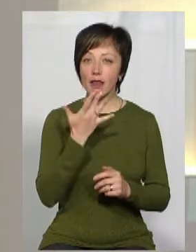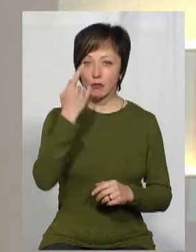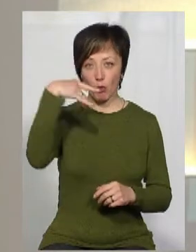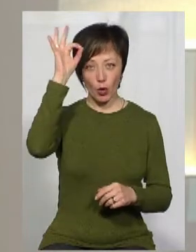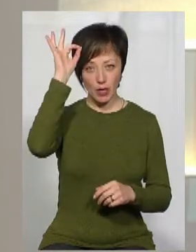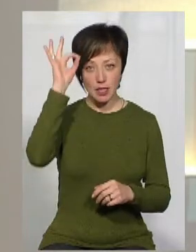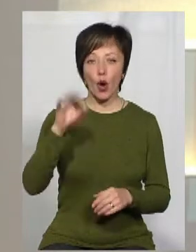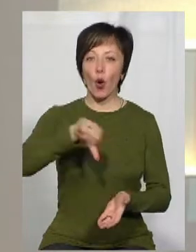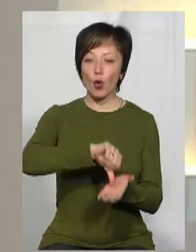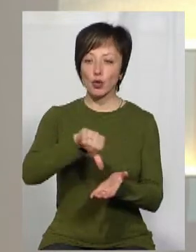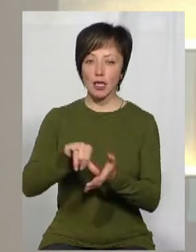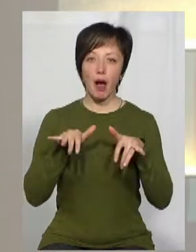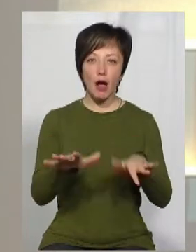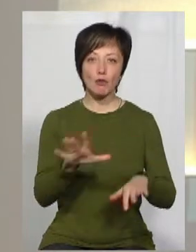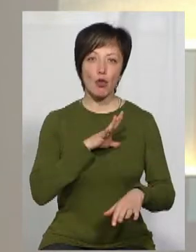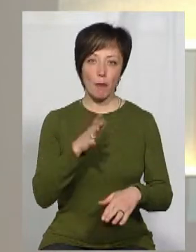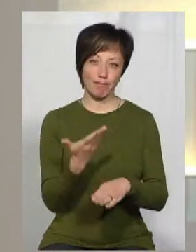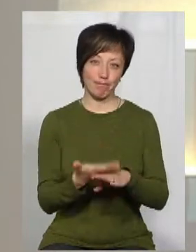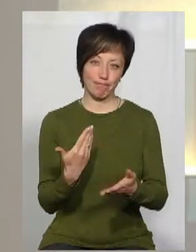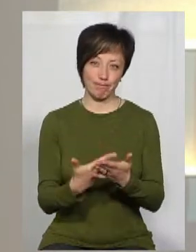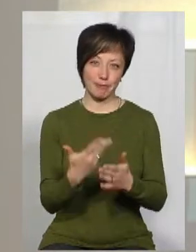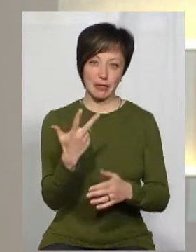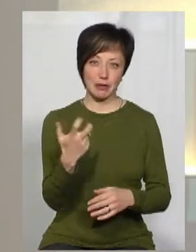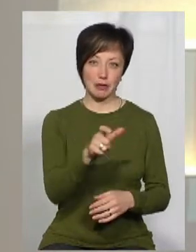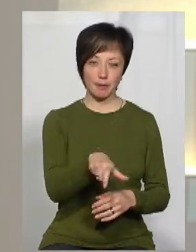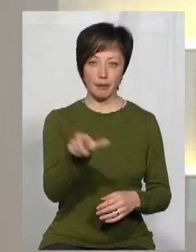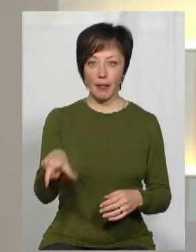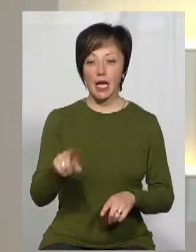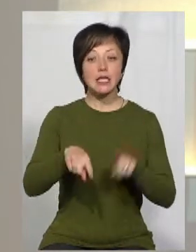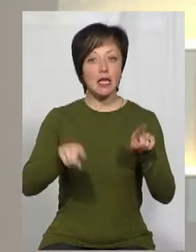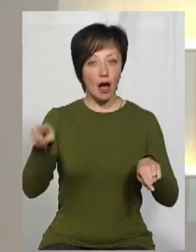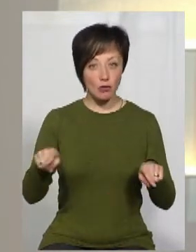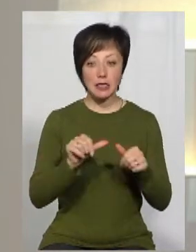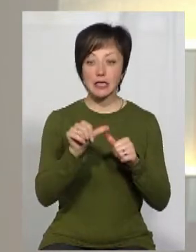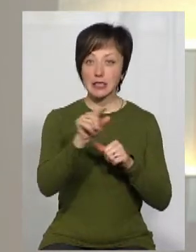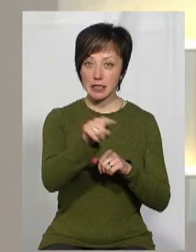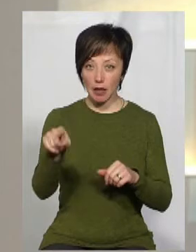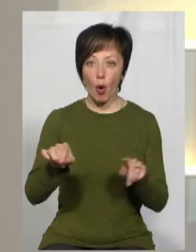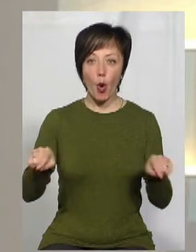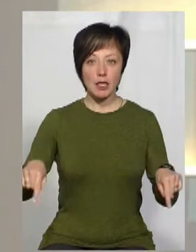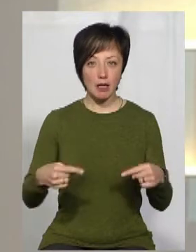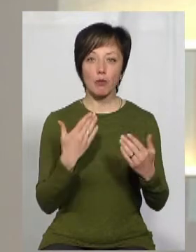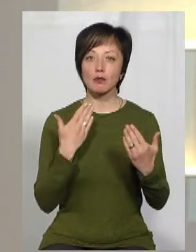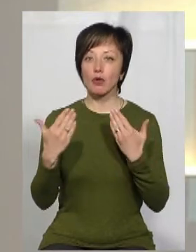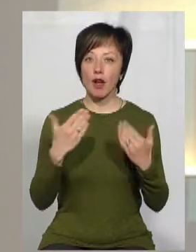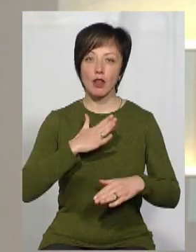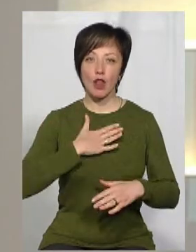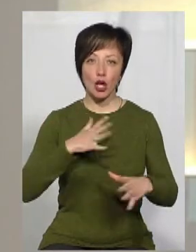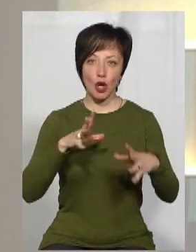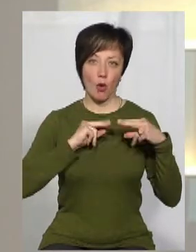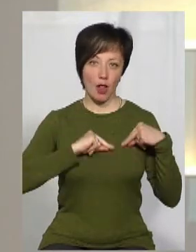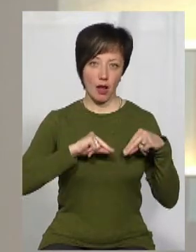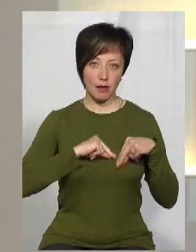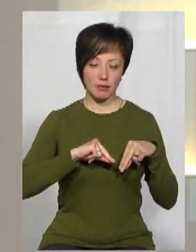Нацполіції, учасників акції було понад 300. З декотрими із них та, власне, з організатором поспілкувалась наша